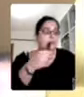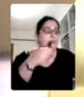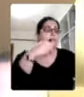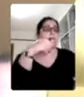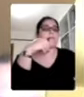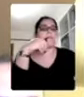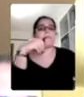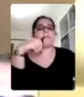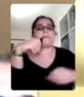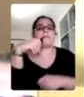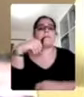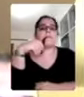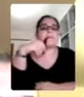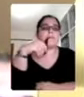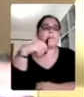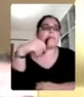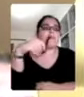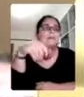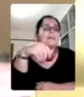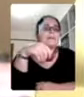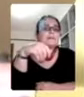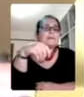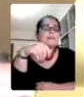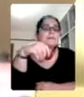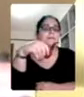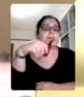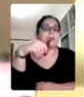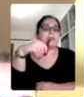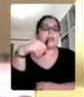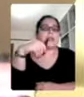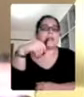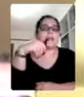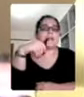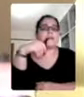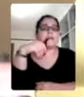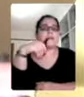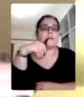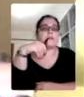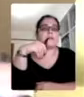Teşekkür ederiz İlhan Bey. Ahmet Bey, iyi akşamlar. Teşekkür ederiz.